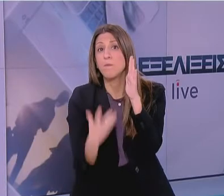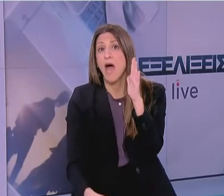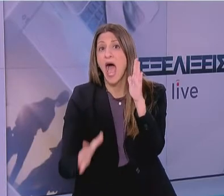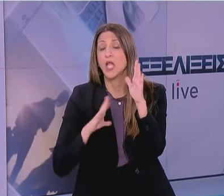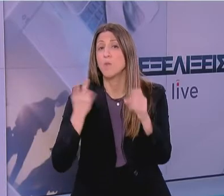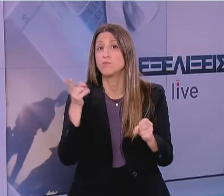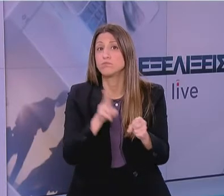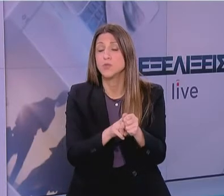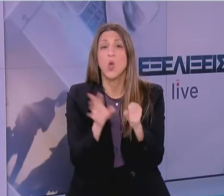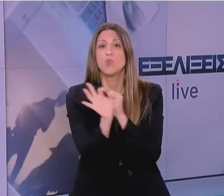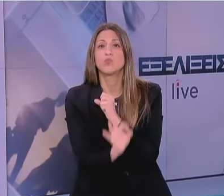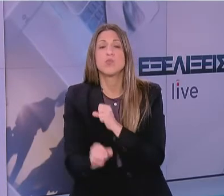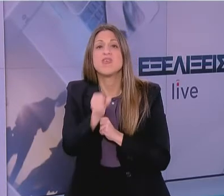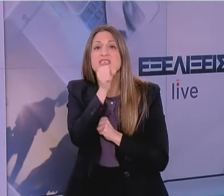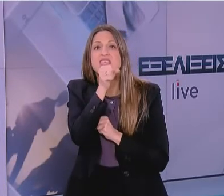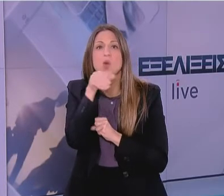θανάτων σε γυροκομεία.